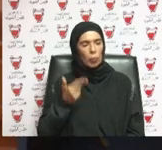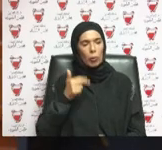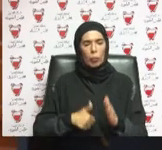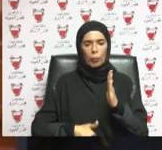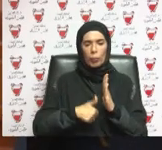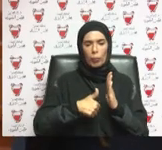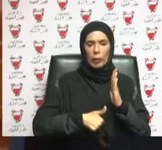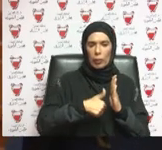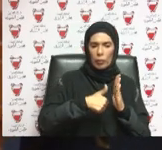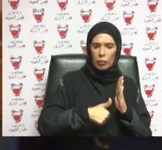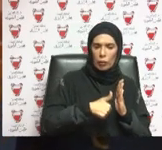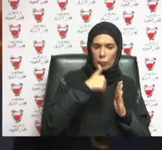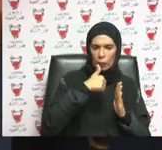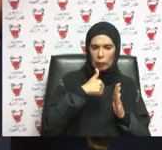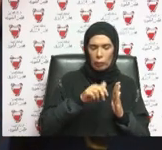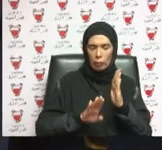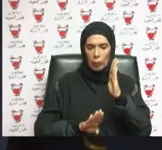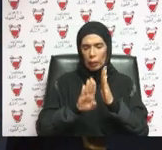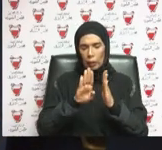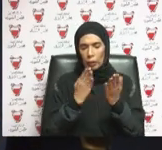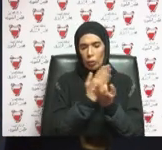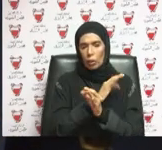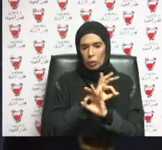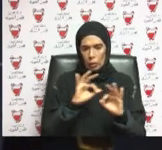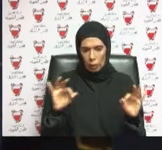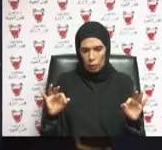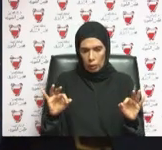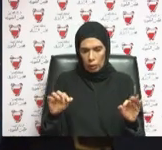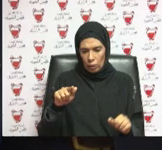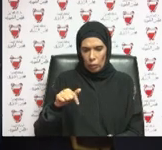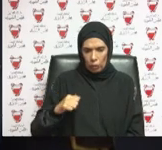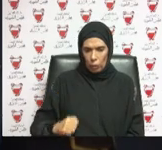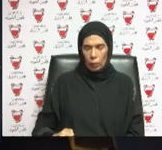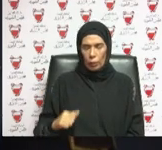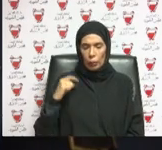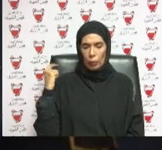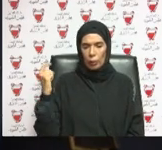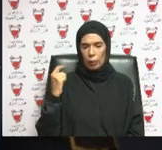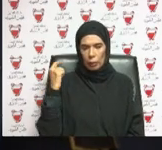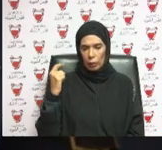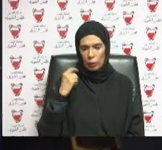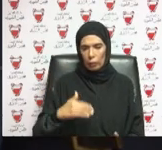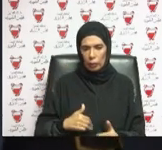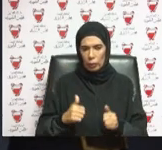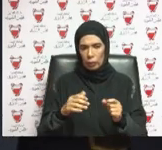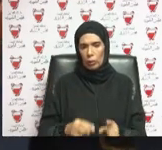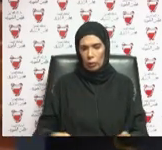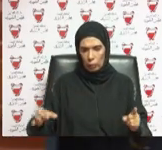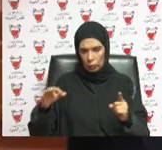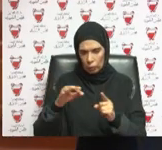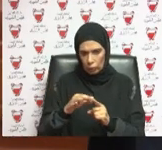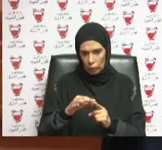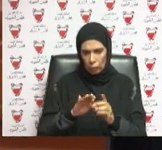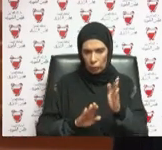سموه من أهداف تنموية شاملة على الصعيد المحلي وعلى الصعيد الدولي، لتحقيق أهداف